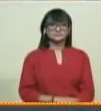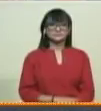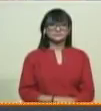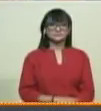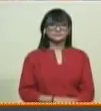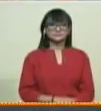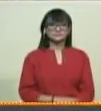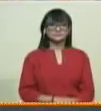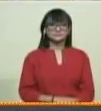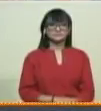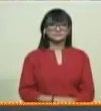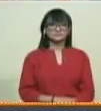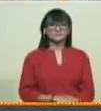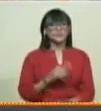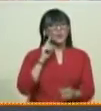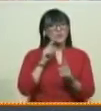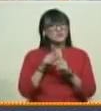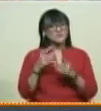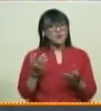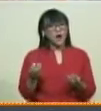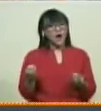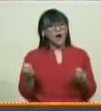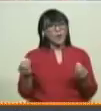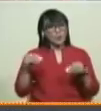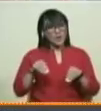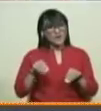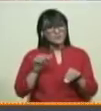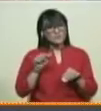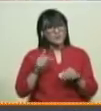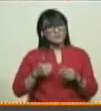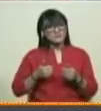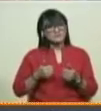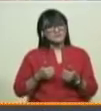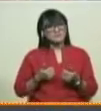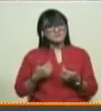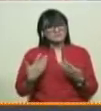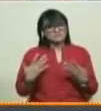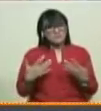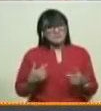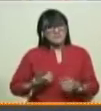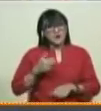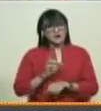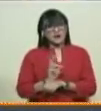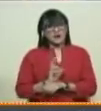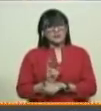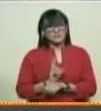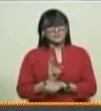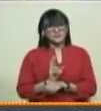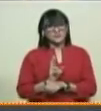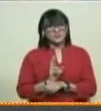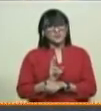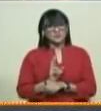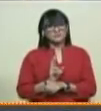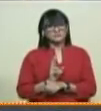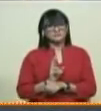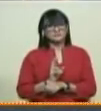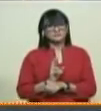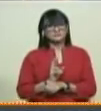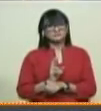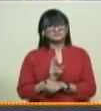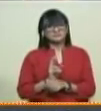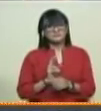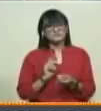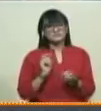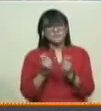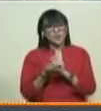acuerdo, ampliándose más su contenido a la mayor brevedad posible, se convierta en un tratado de